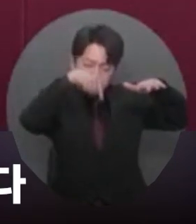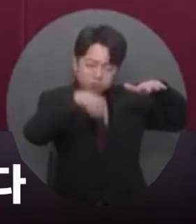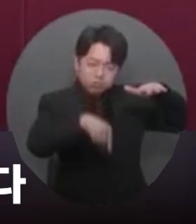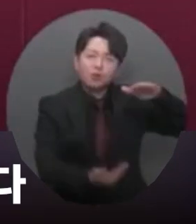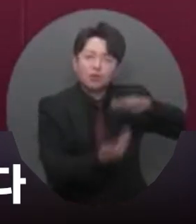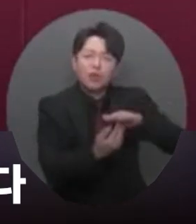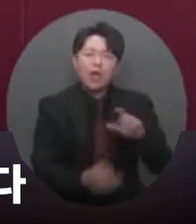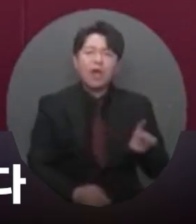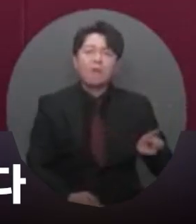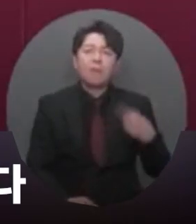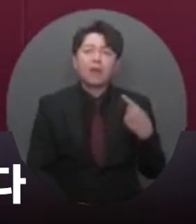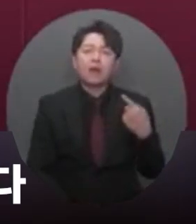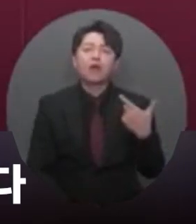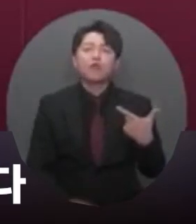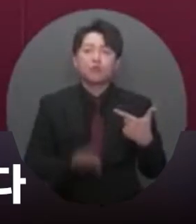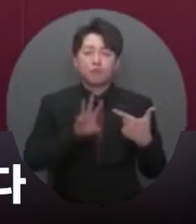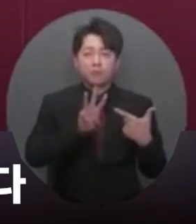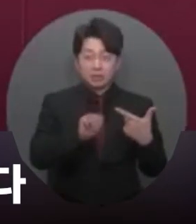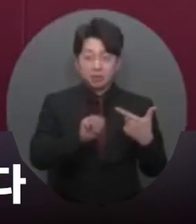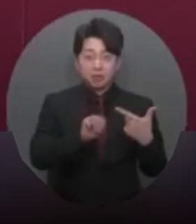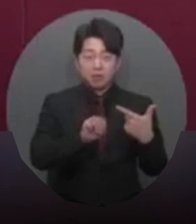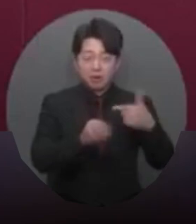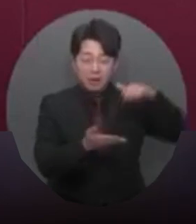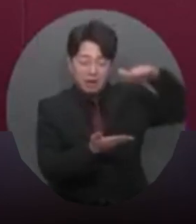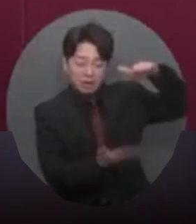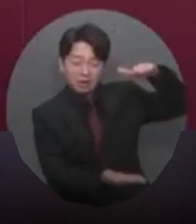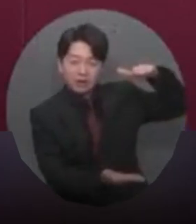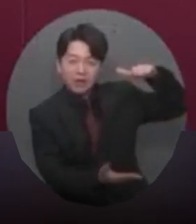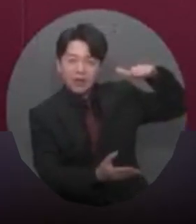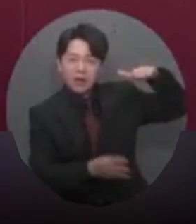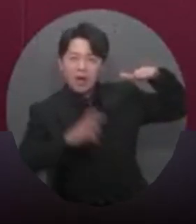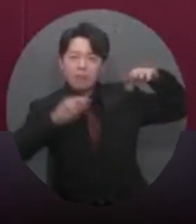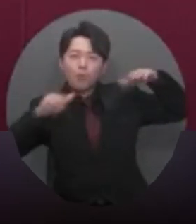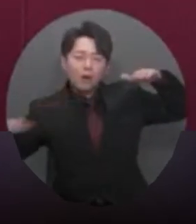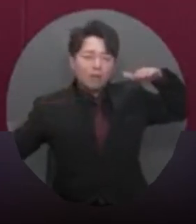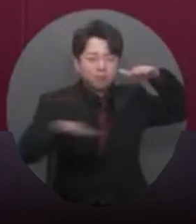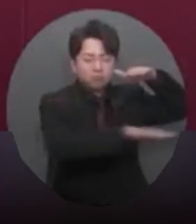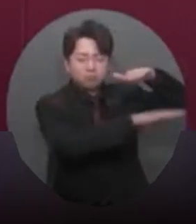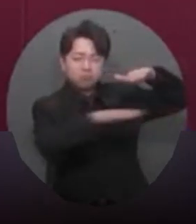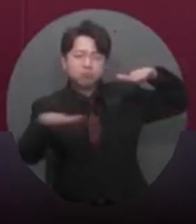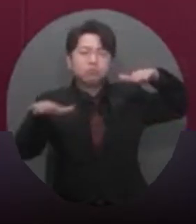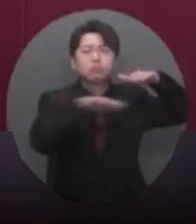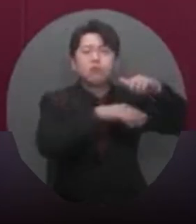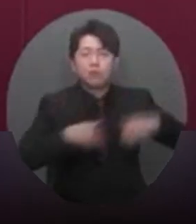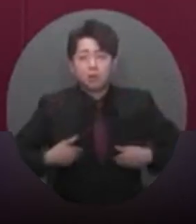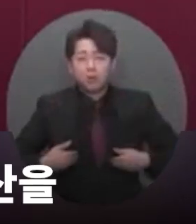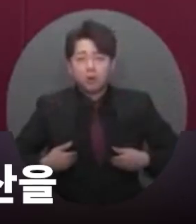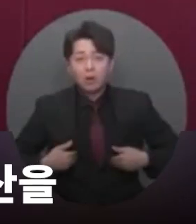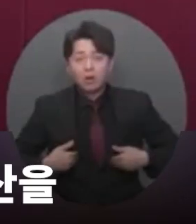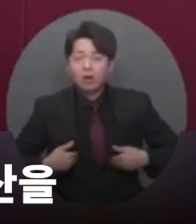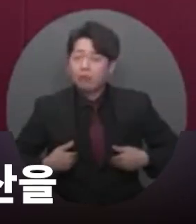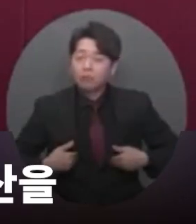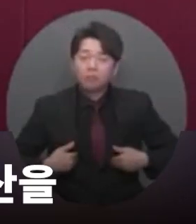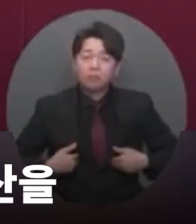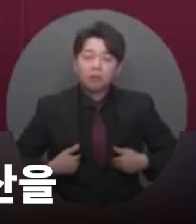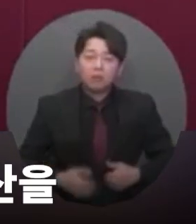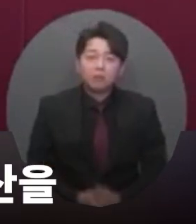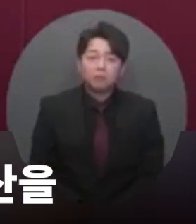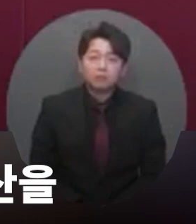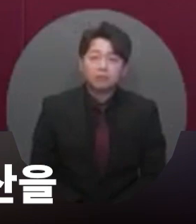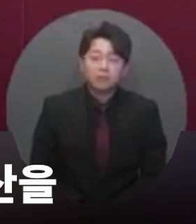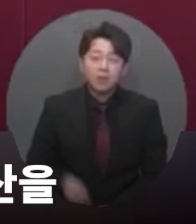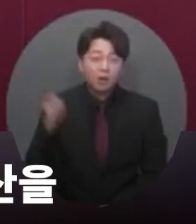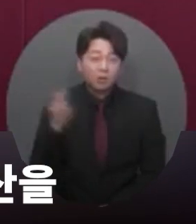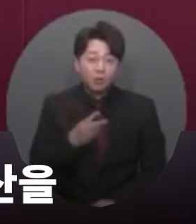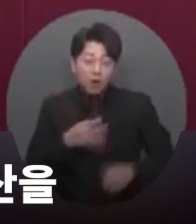6m 이상의 성토가 필요하다는 얘기입니다 여러분들 상상이 가십니까 그리고 이걸 하려면 주변 생태 자연